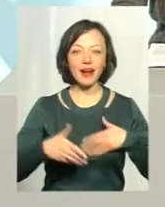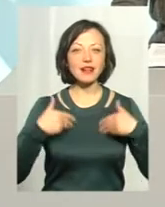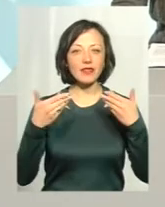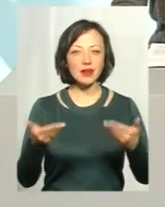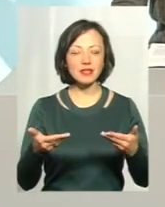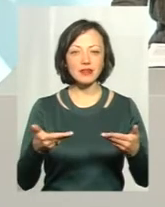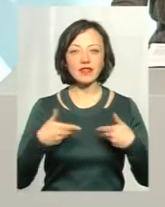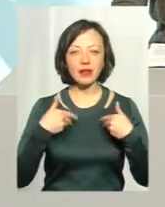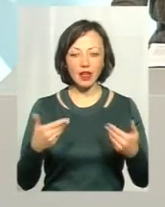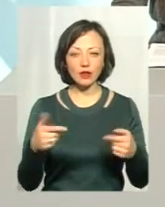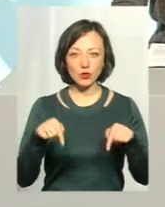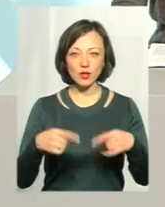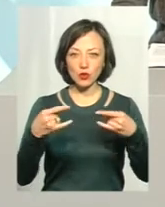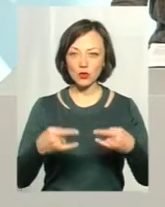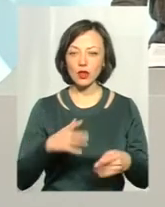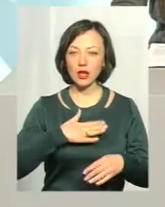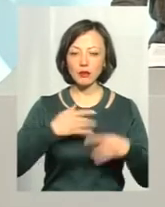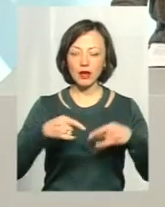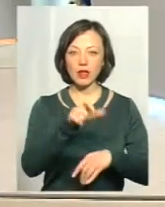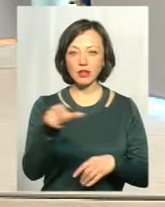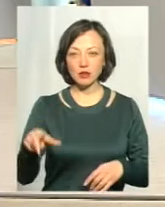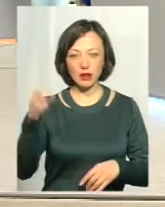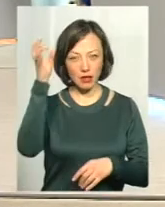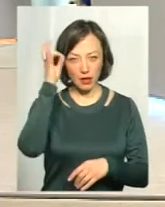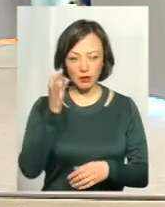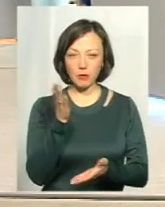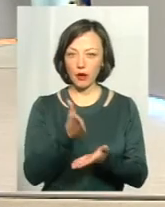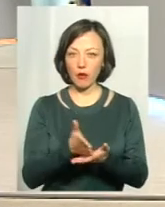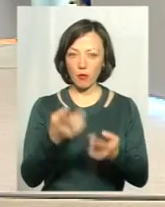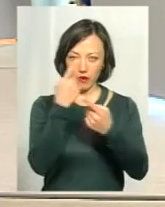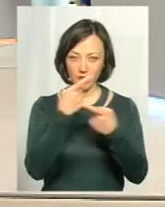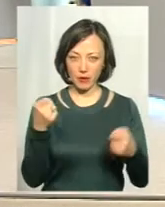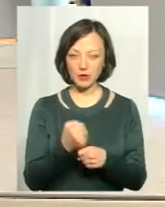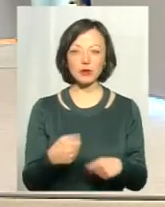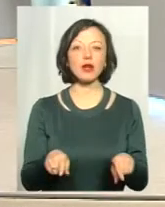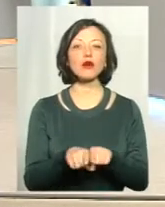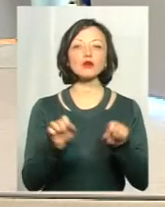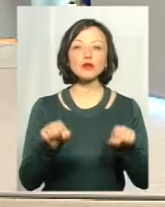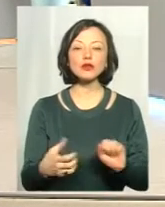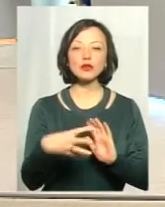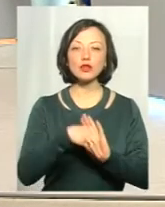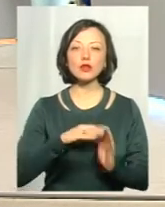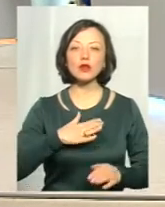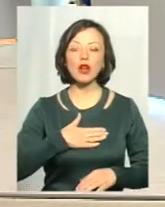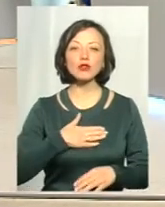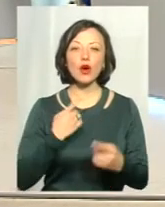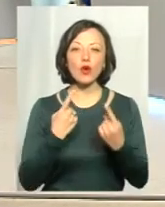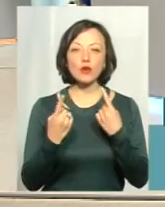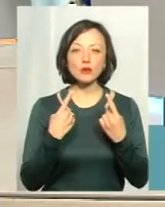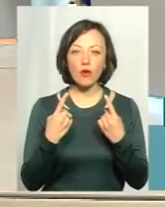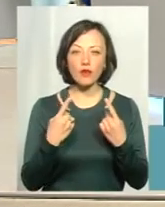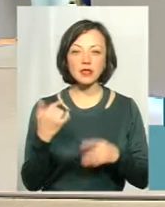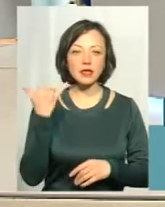цій студії вітати. Нашим телеглядачам я хочу нагадати, що ми працюємо у прямому ефірі, тому ви також можете долучитись до нашої розмови